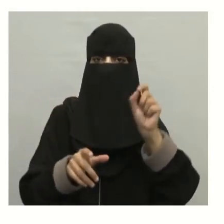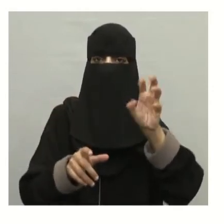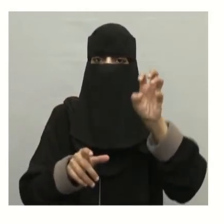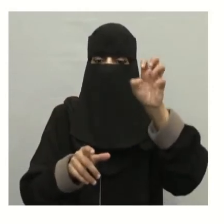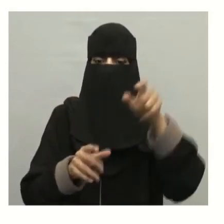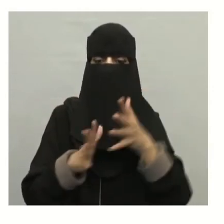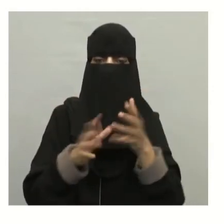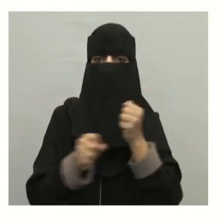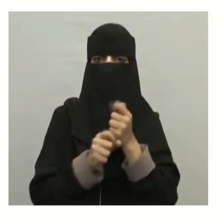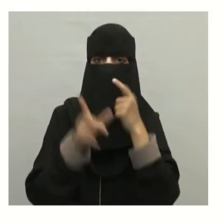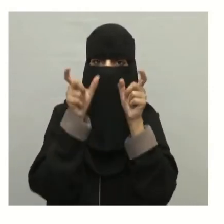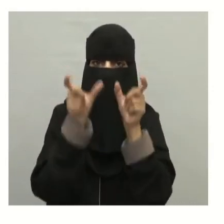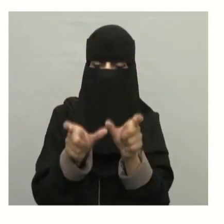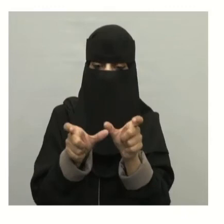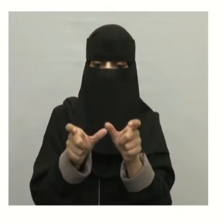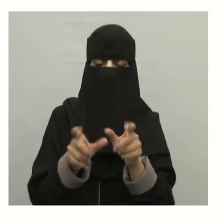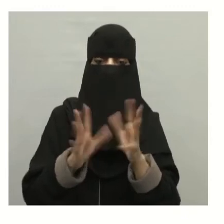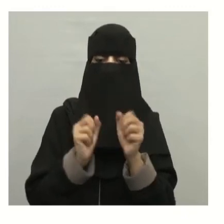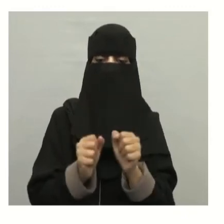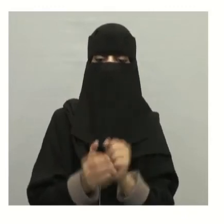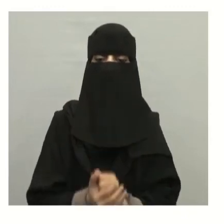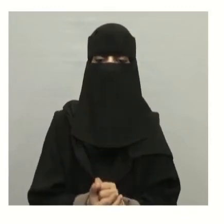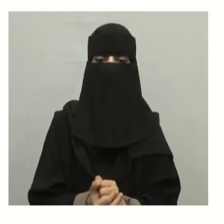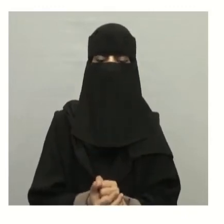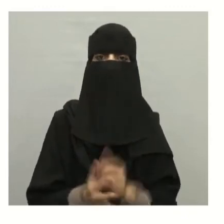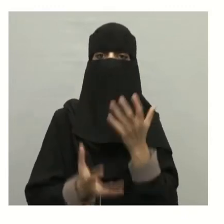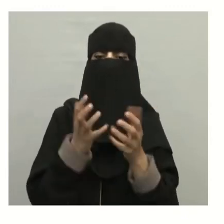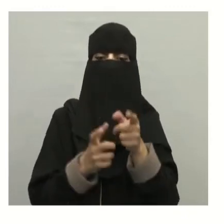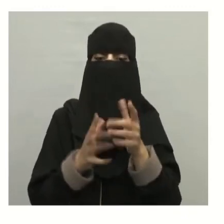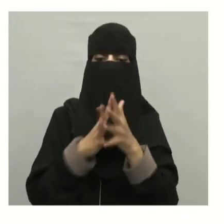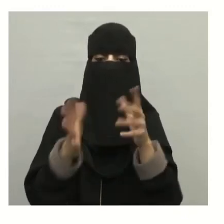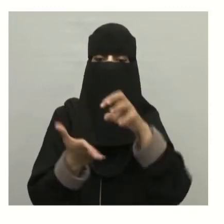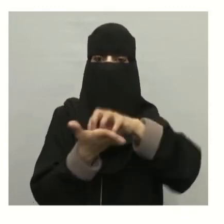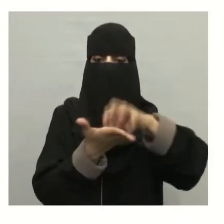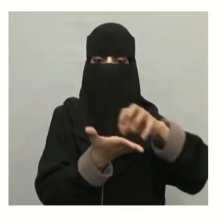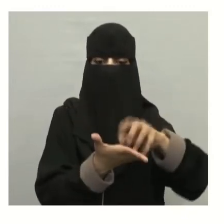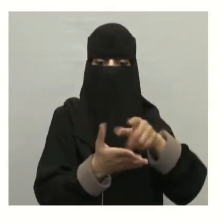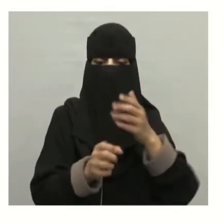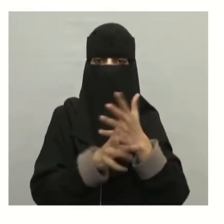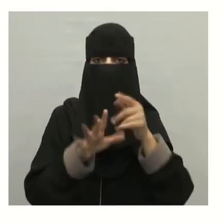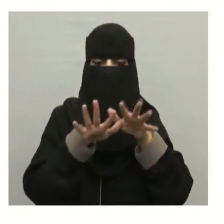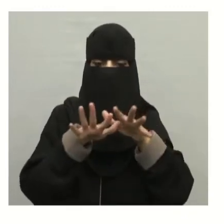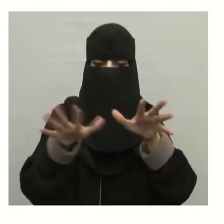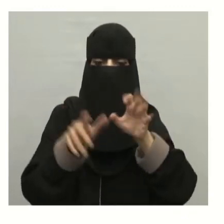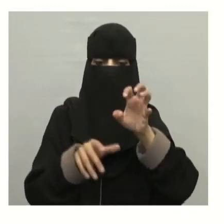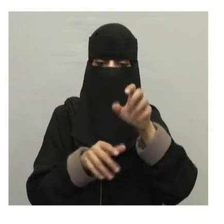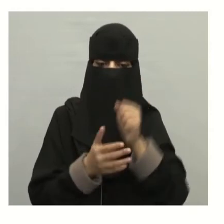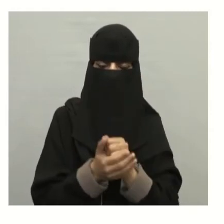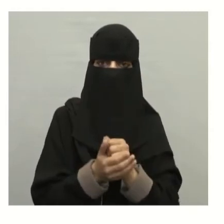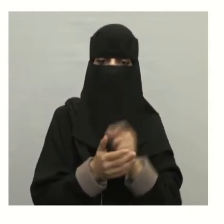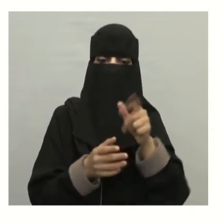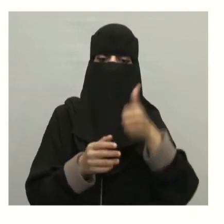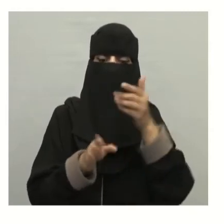هي أفضل طريقة للمحافظة على نظافتها، المطبخ ما هي أكثر محتوياته استعدادا للجراثيم، ما